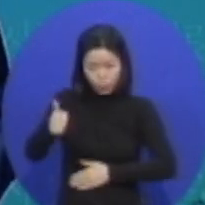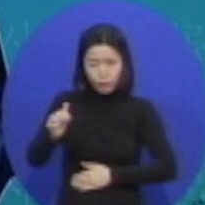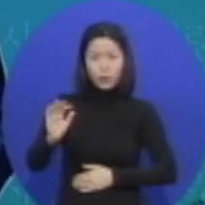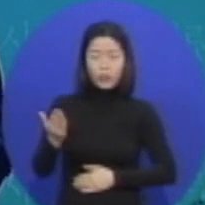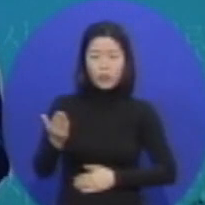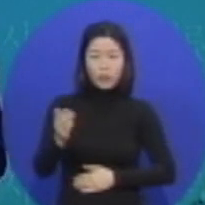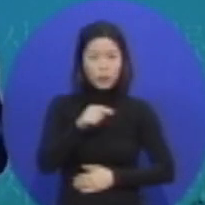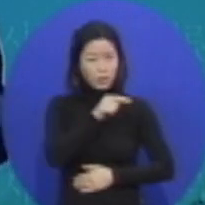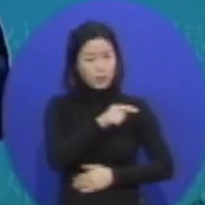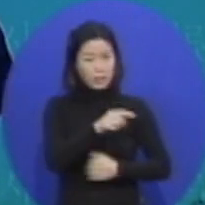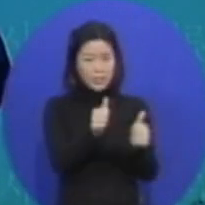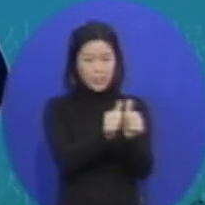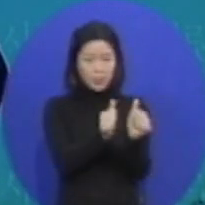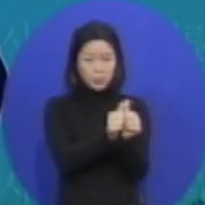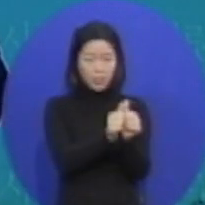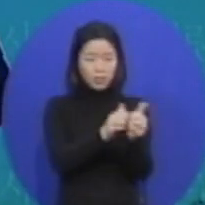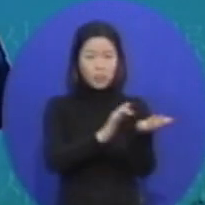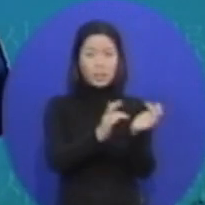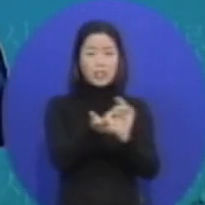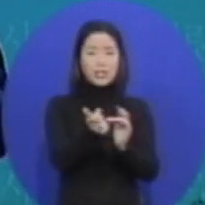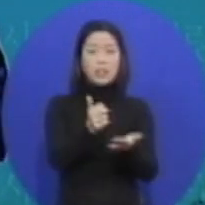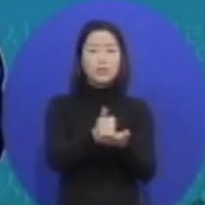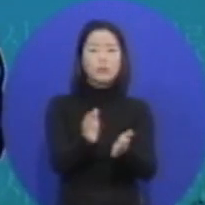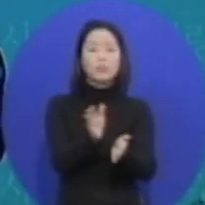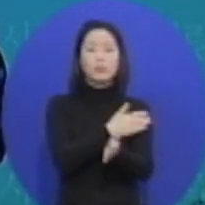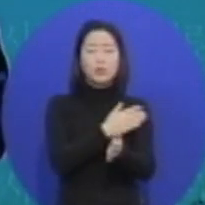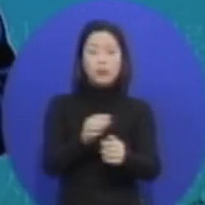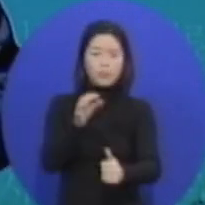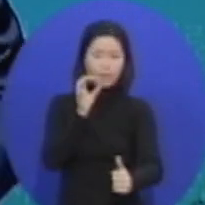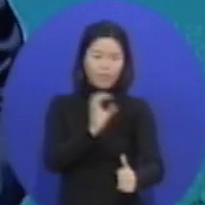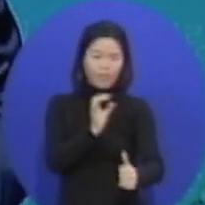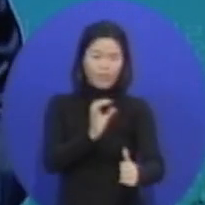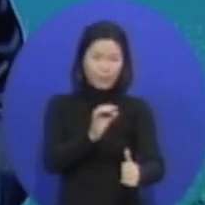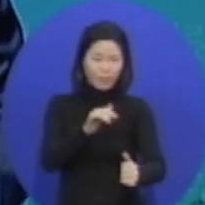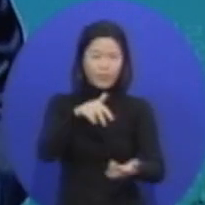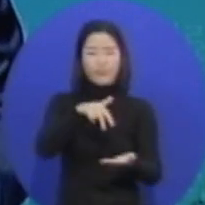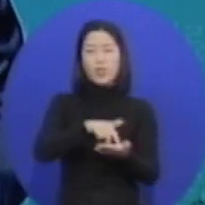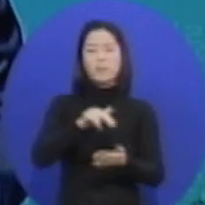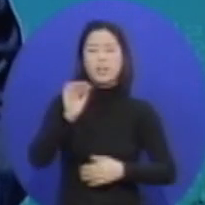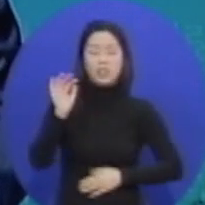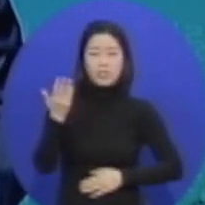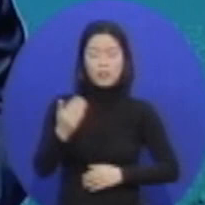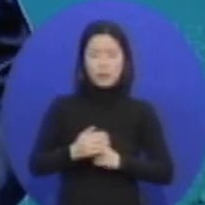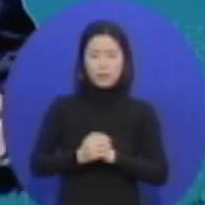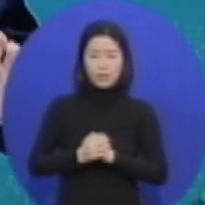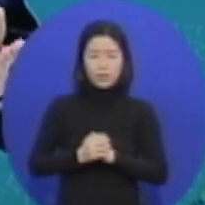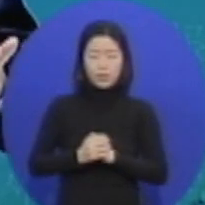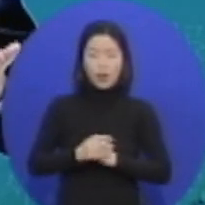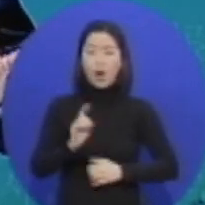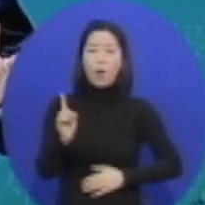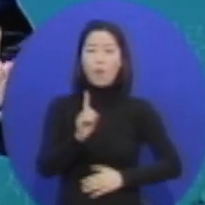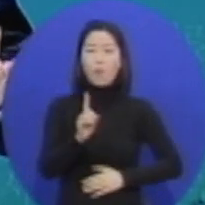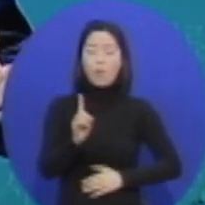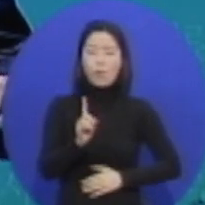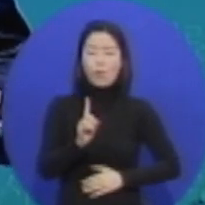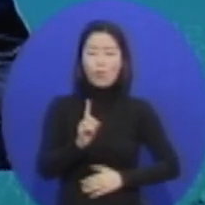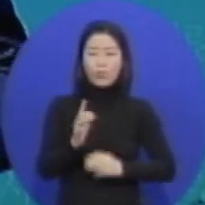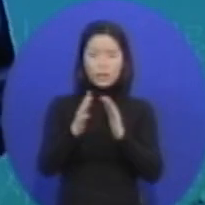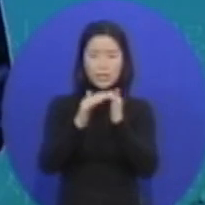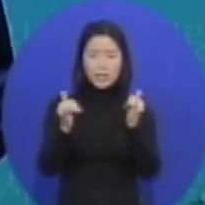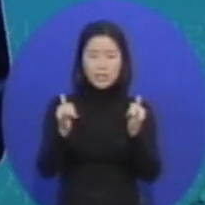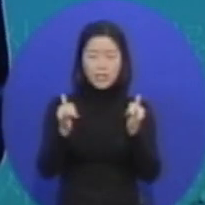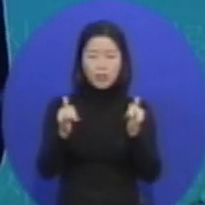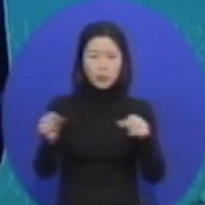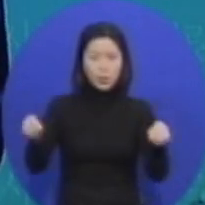시몬은 예수님으로부터 책망을 받는 그런 입장이 됩니다 어떻게 이렇게 사람이 저지가